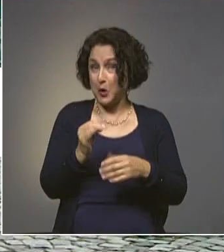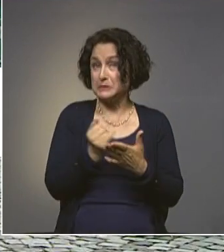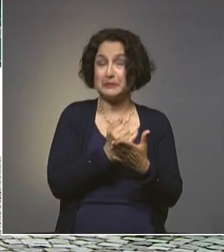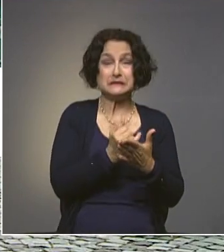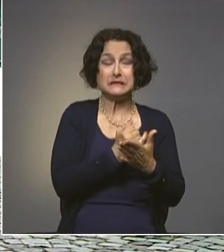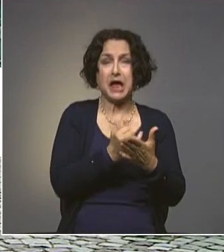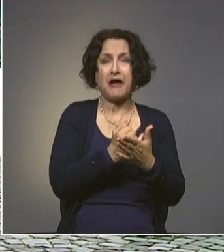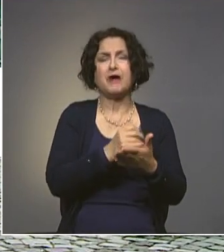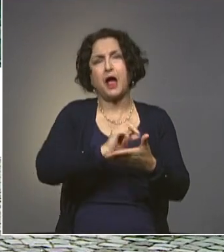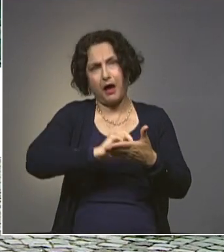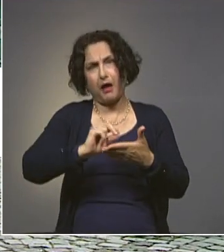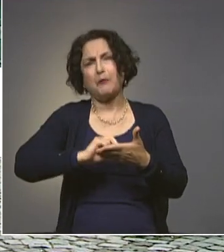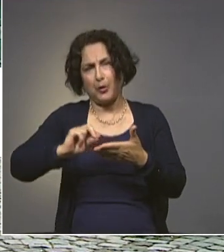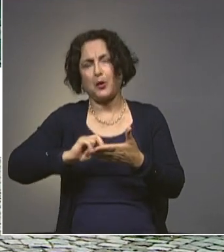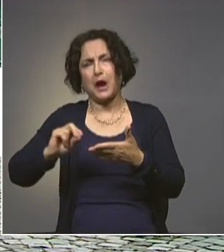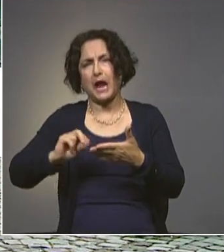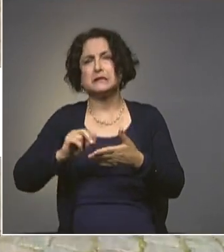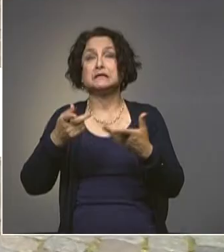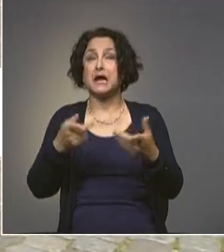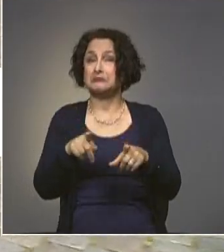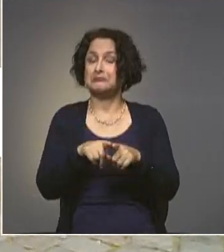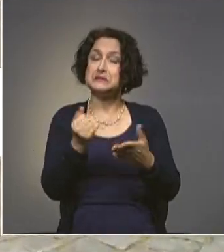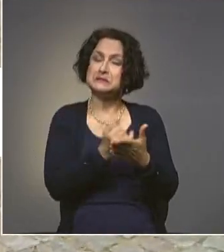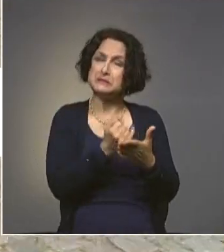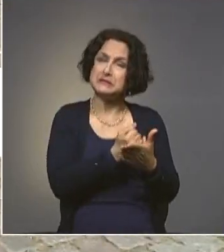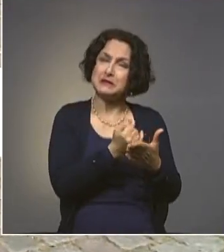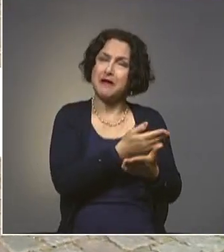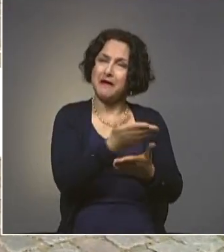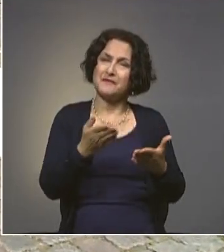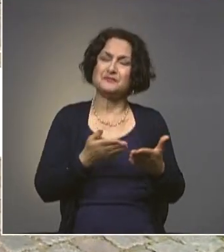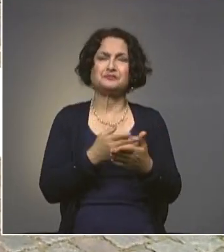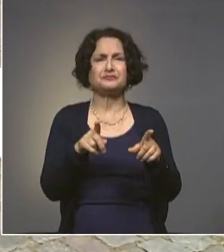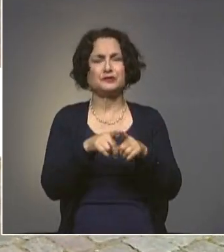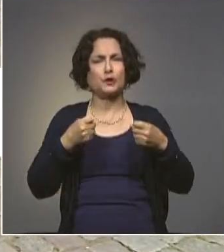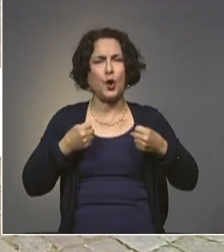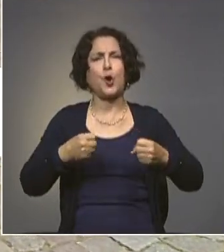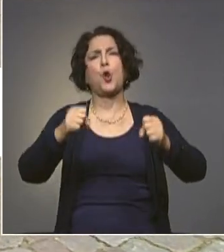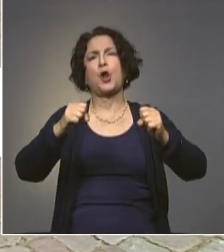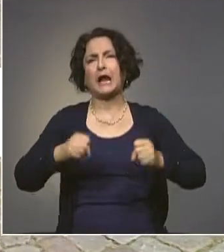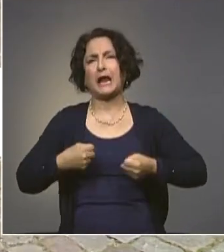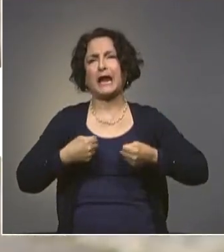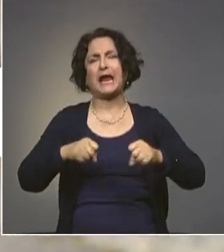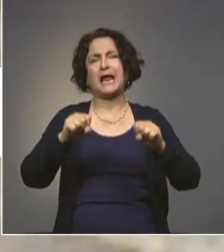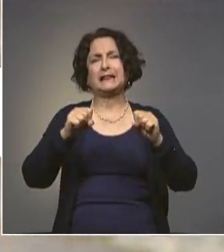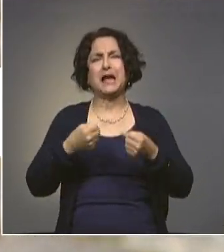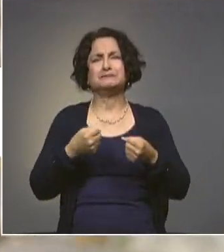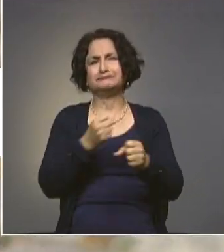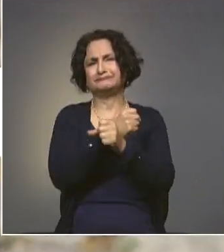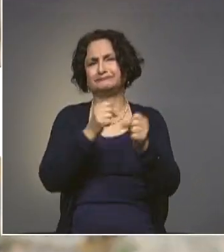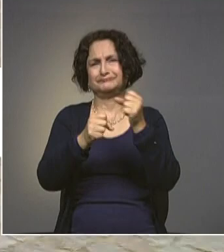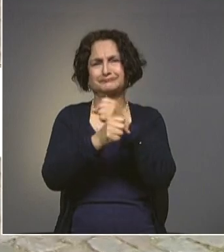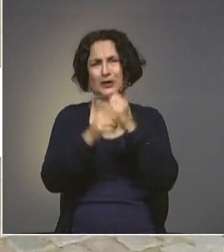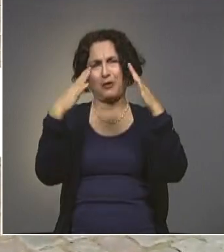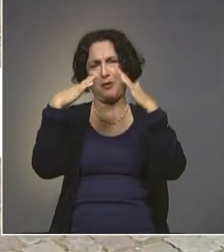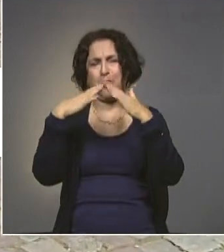вероятно доста повече средства на данъкоплатците. Люлките на младоженския дом. 3 пъти. Какво им се